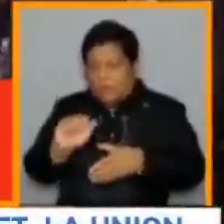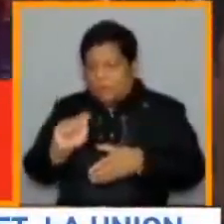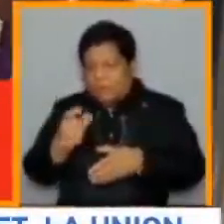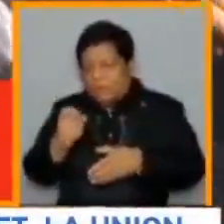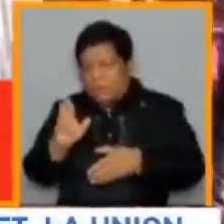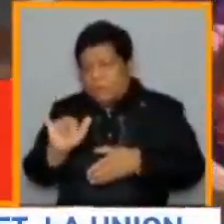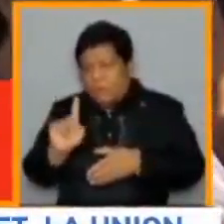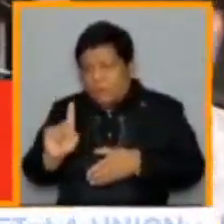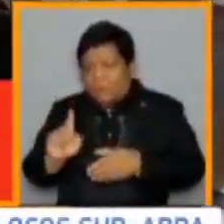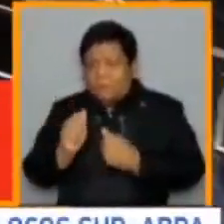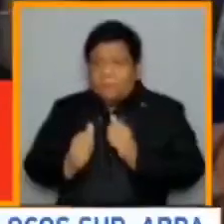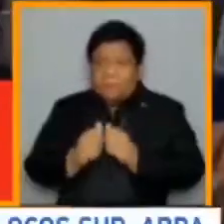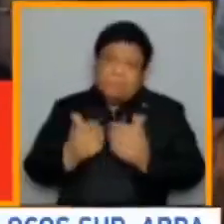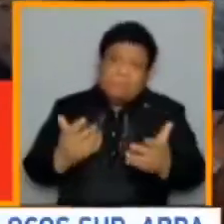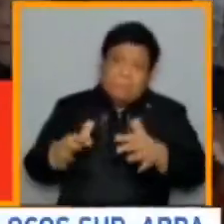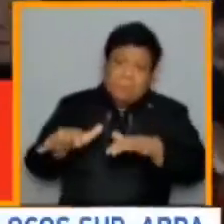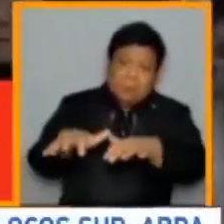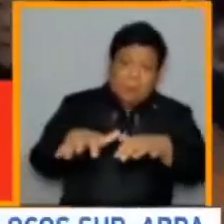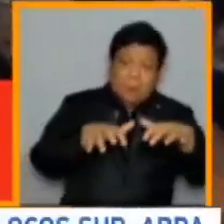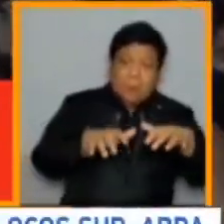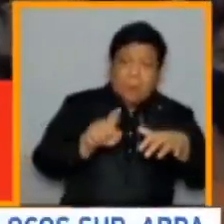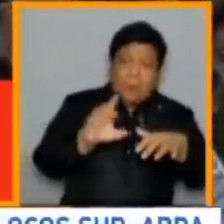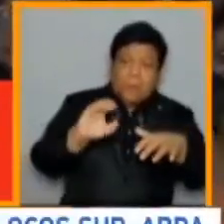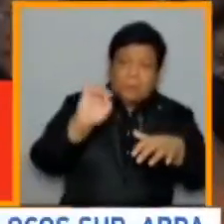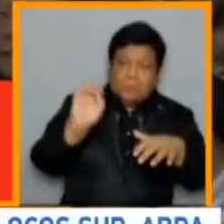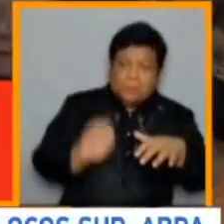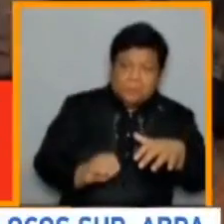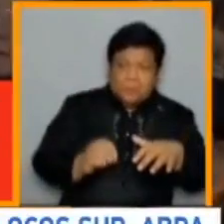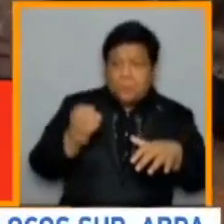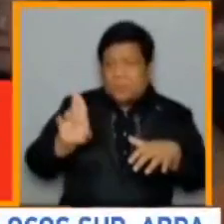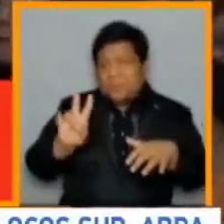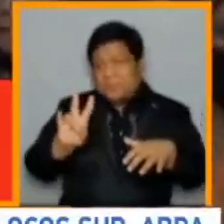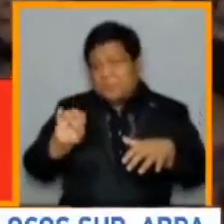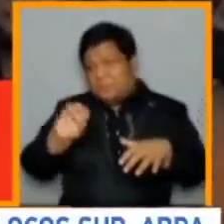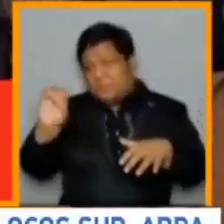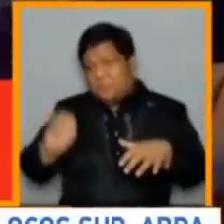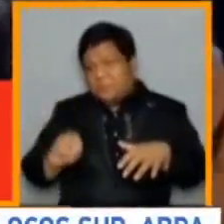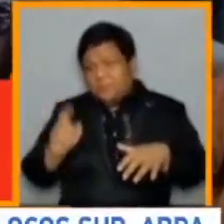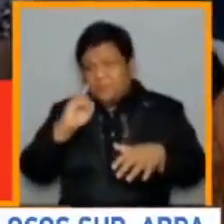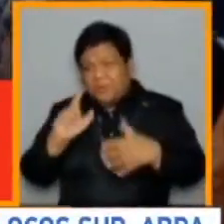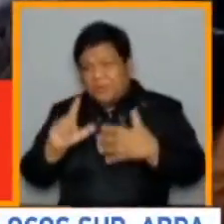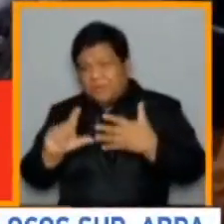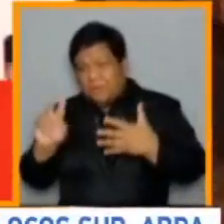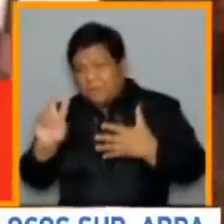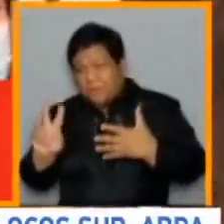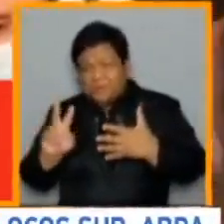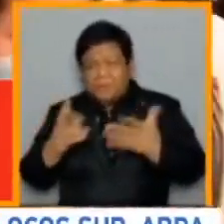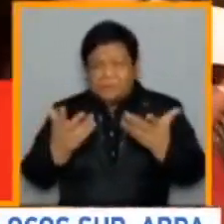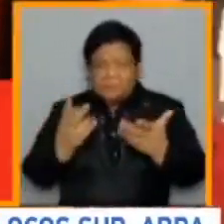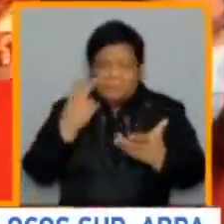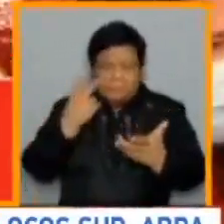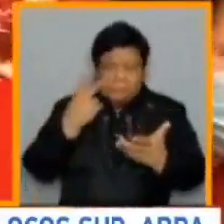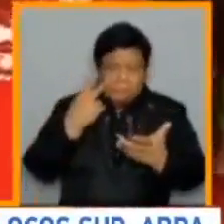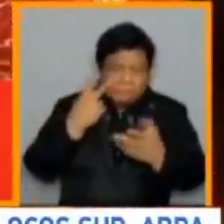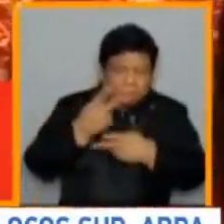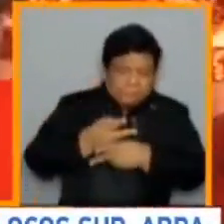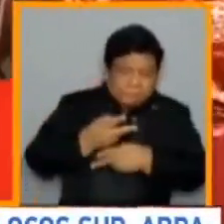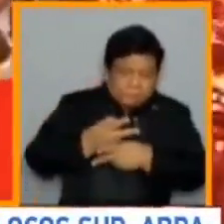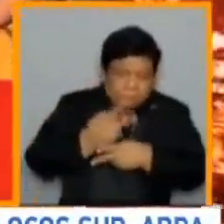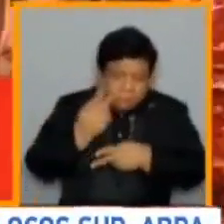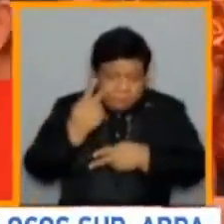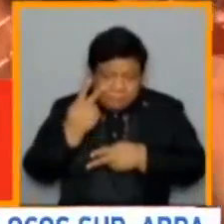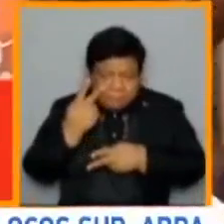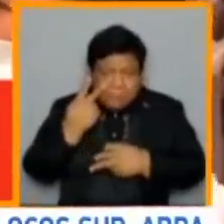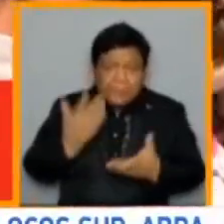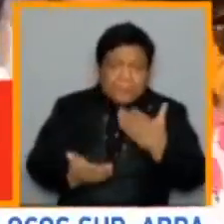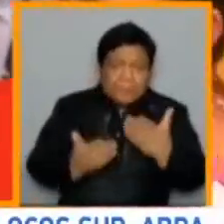instead na 70% lang sa isang alert level 2 status. So yun ang gusto naming bantayan at baka yan ang magiging panibagong